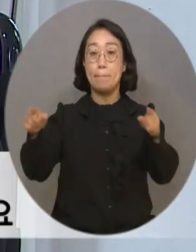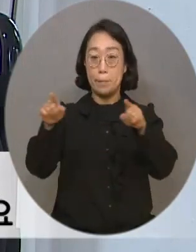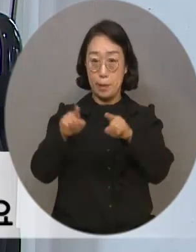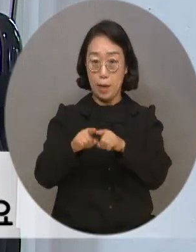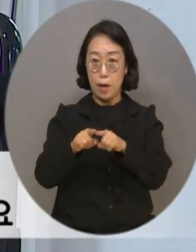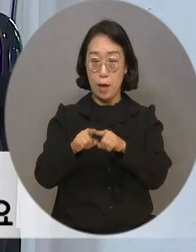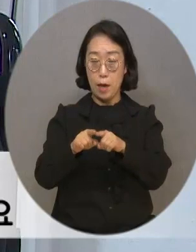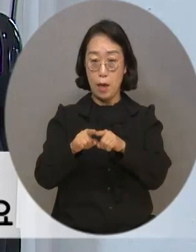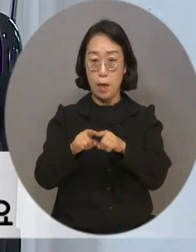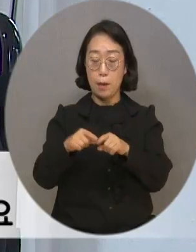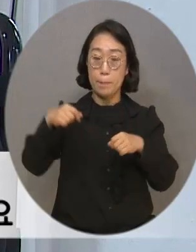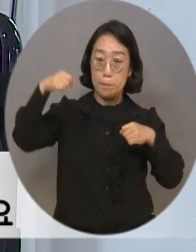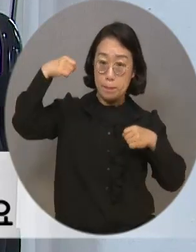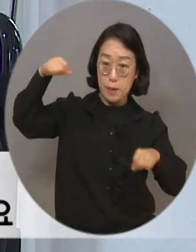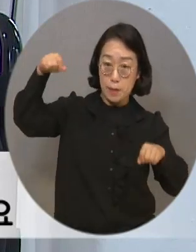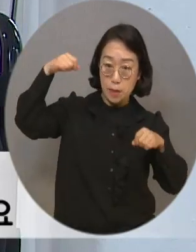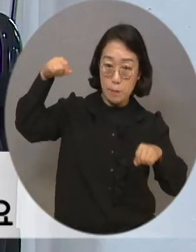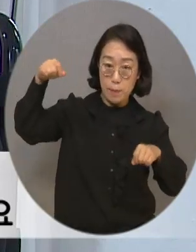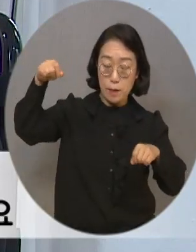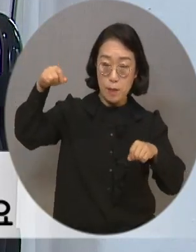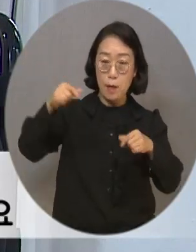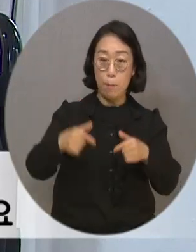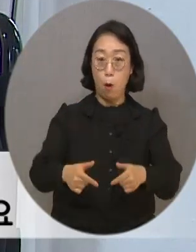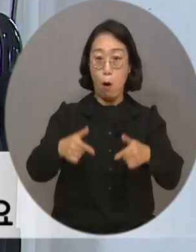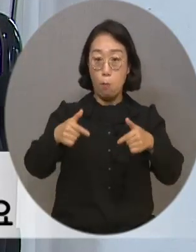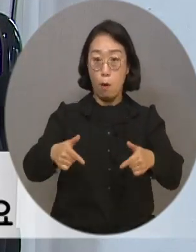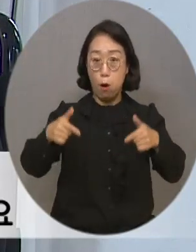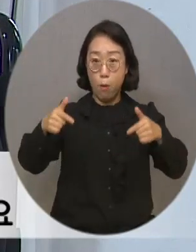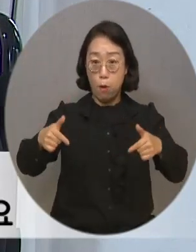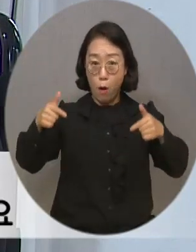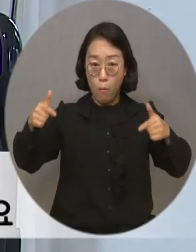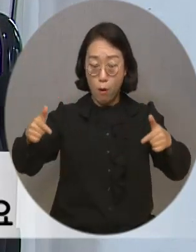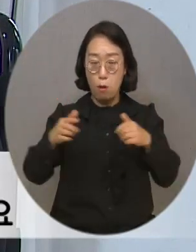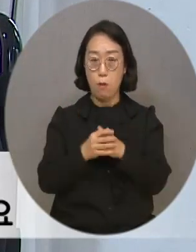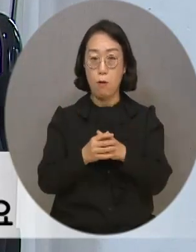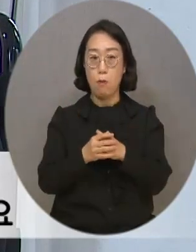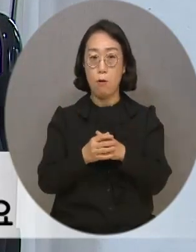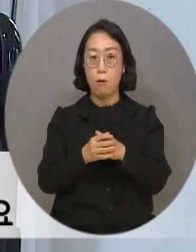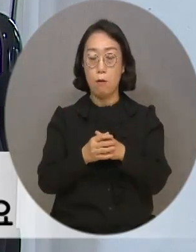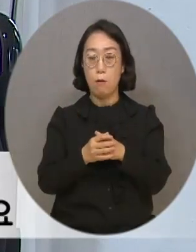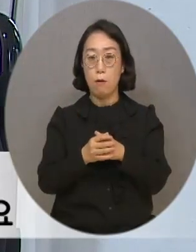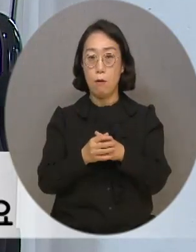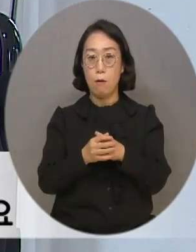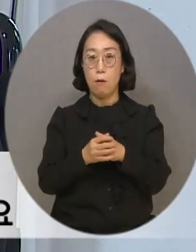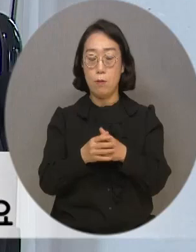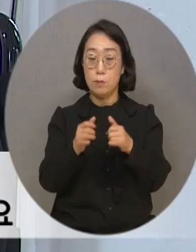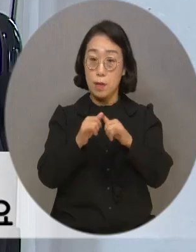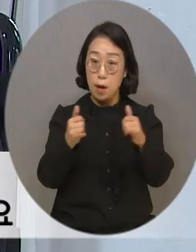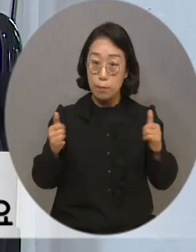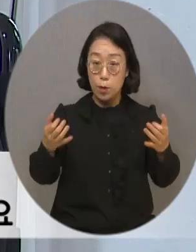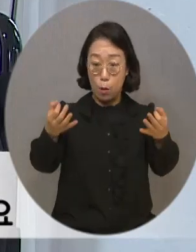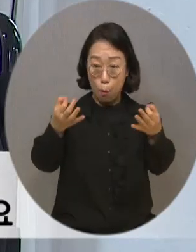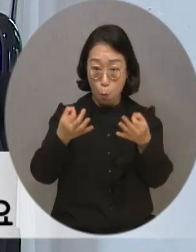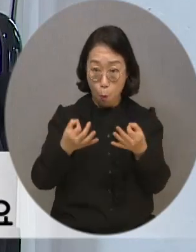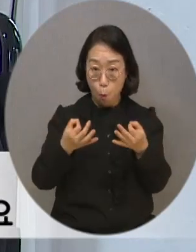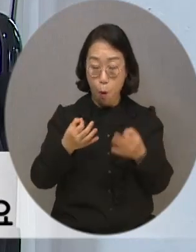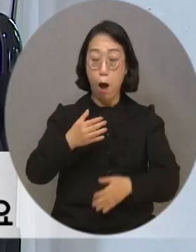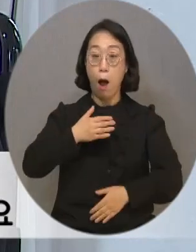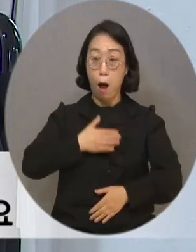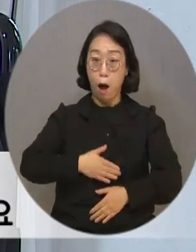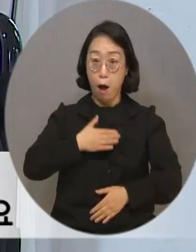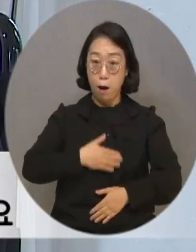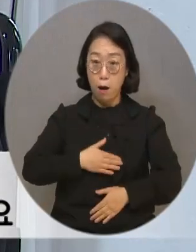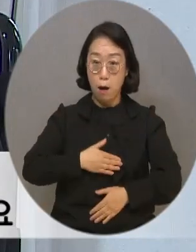협업이 늘면서 사람들이 많이